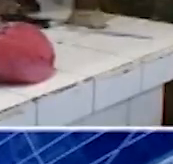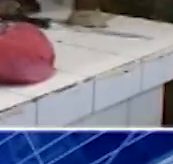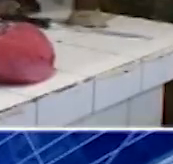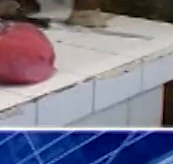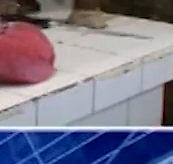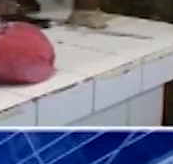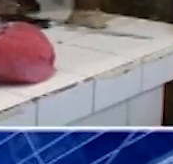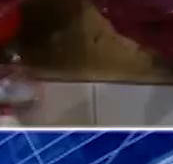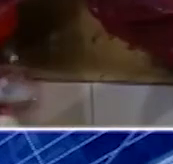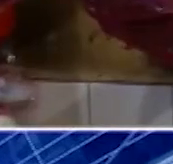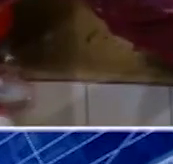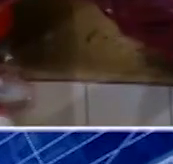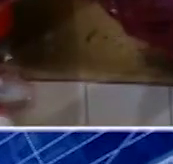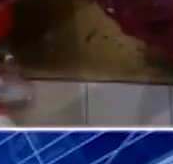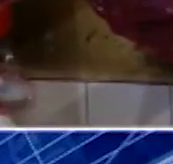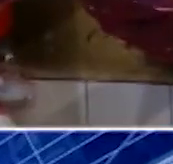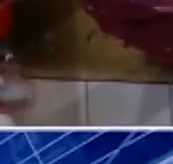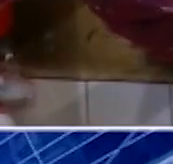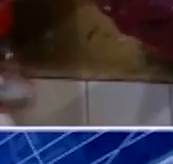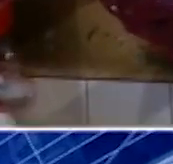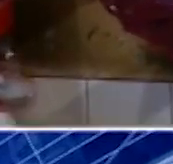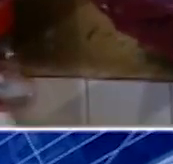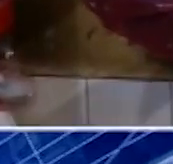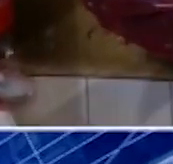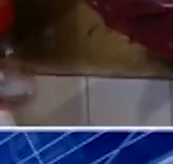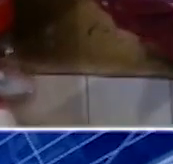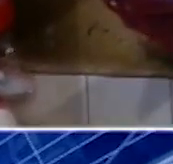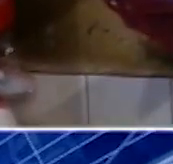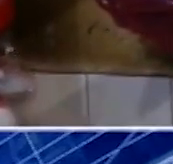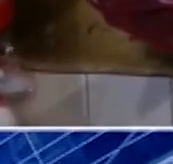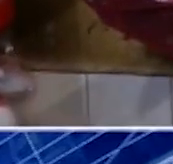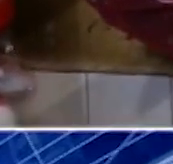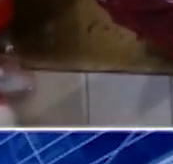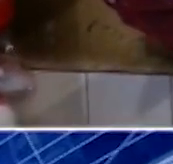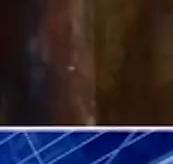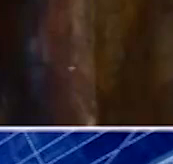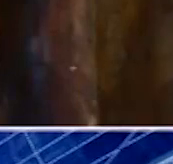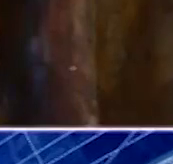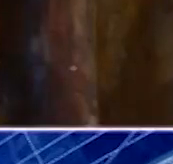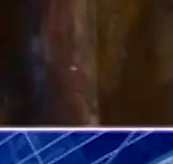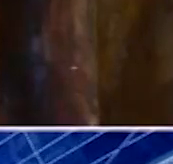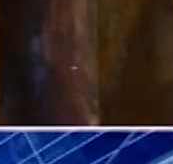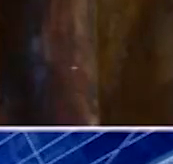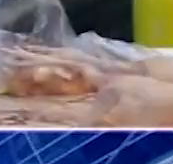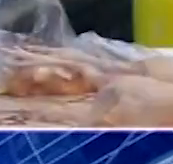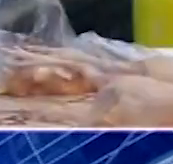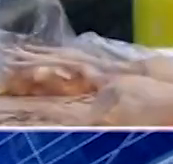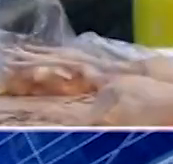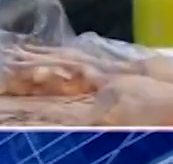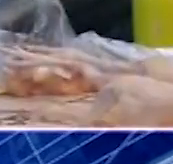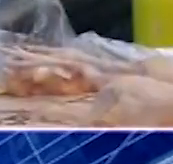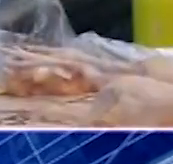menjadi Rp130.000 dalam 1 minggu. Nah selain itu juga kenaikan harga dialami oleh daging ayam